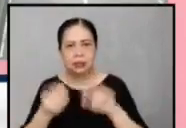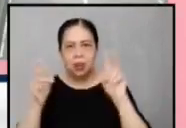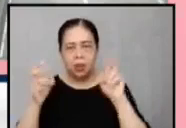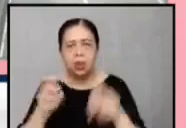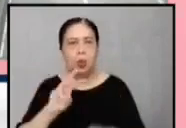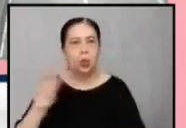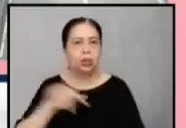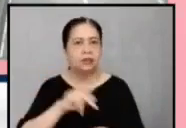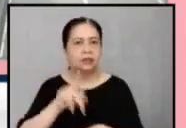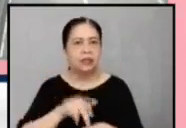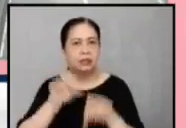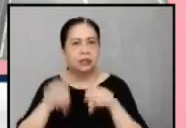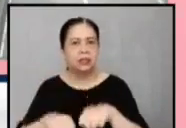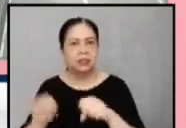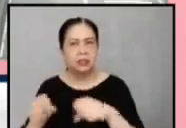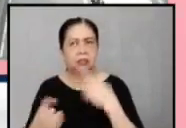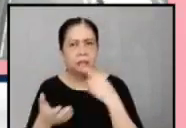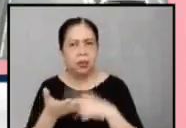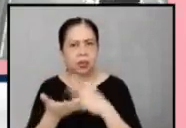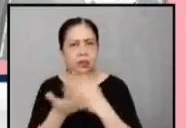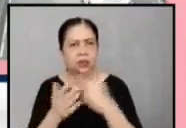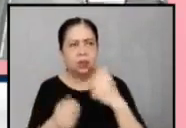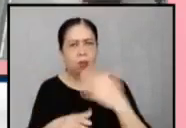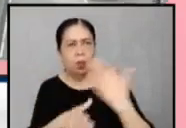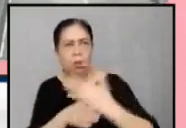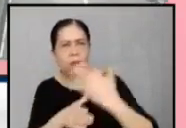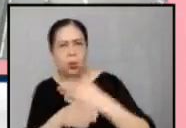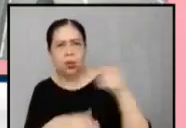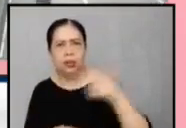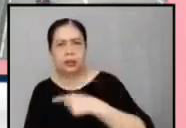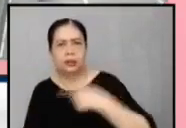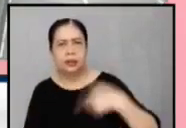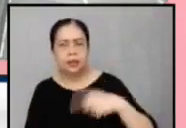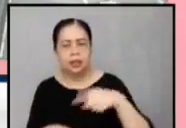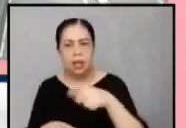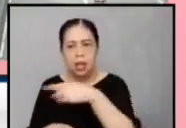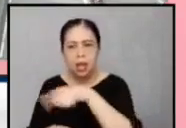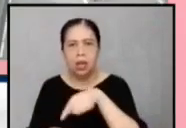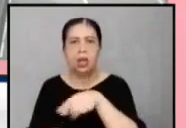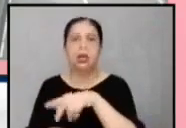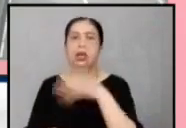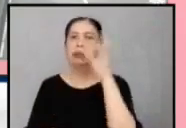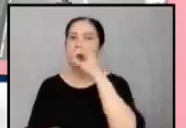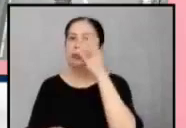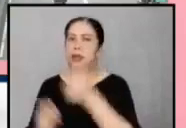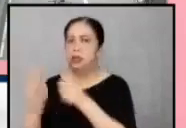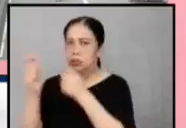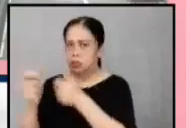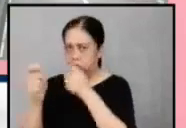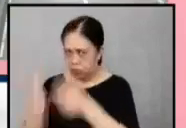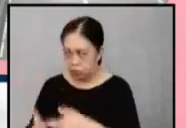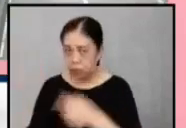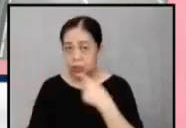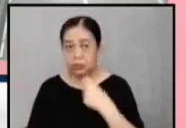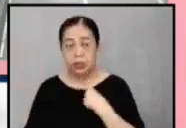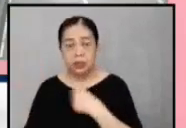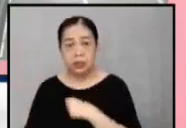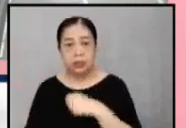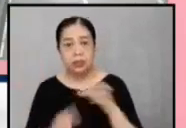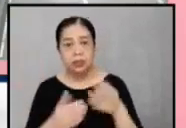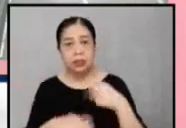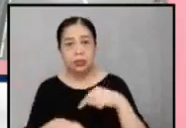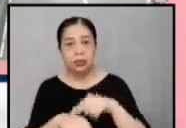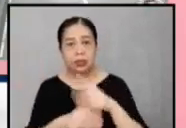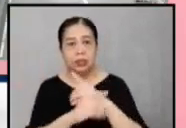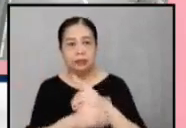patuloy ng mga ulat na pangaharas umano ng China sa mga mangingisda sa ating teritoryo. Sabi ni Senate Committee on National Defense